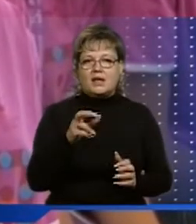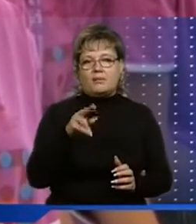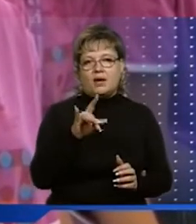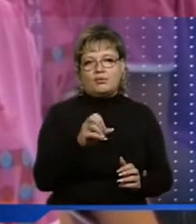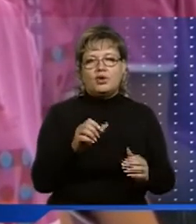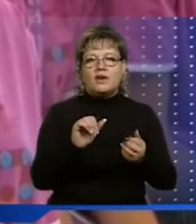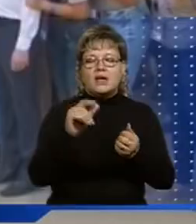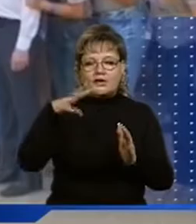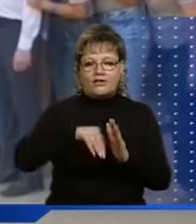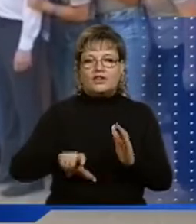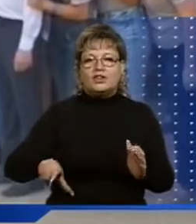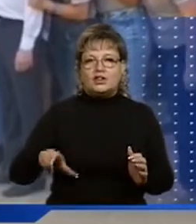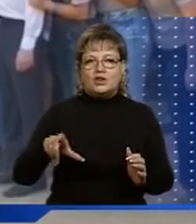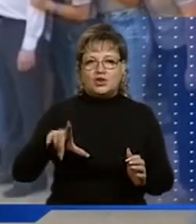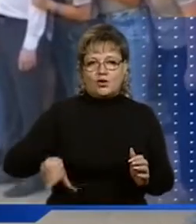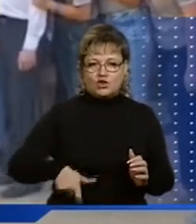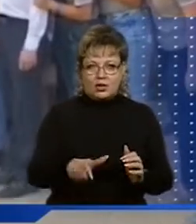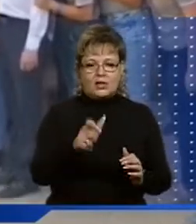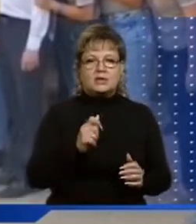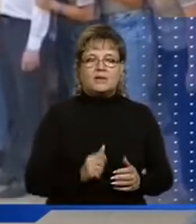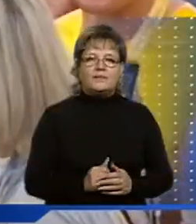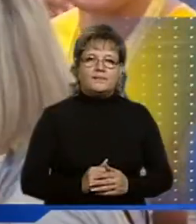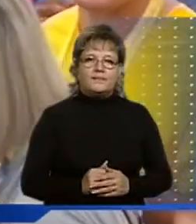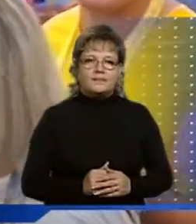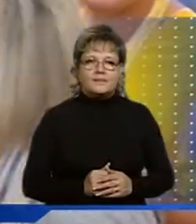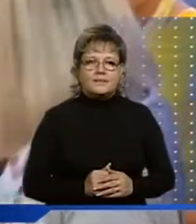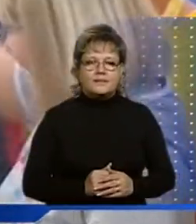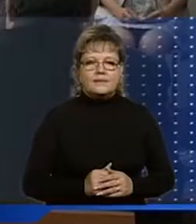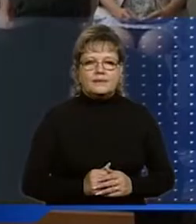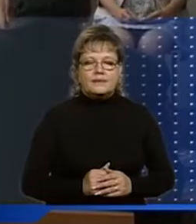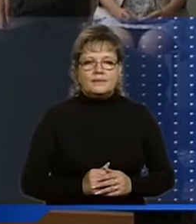и брусчатки в Новочеркасске. Мария Индрикова, Станислав Фоменко, на Дону.